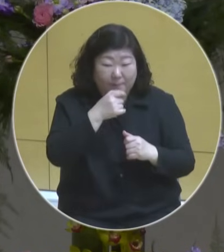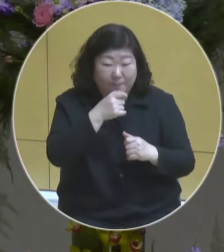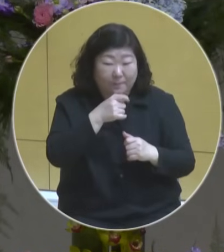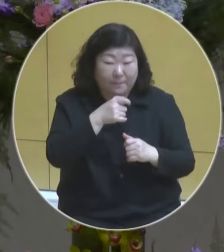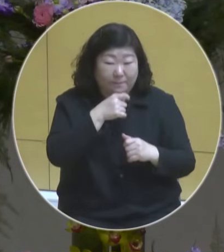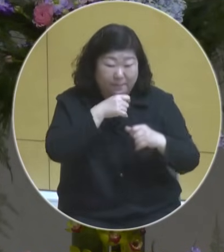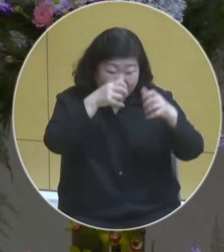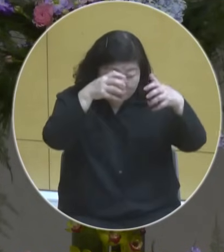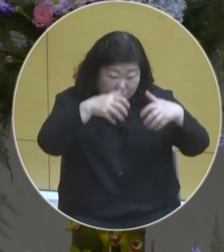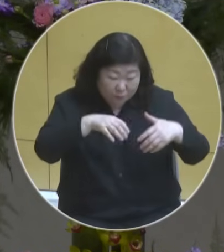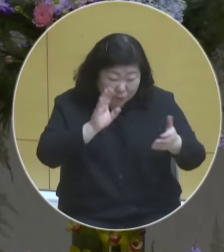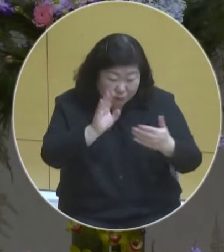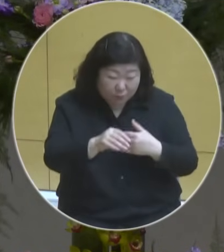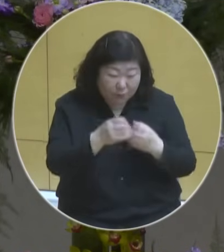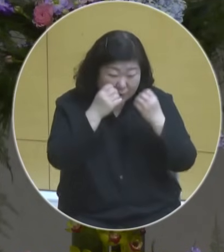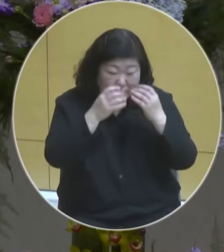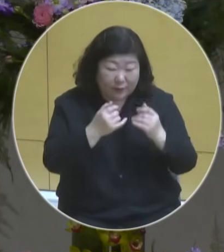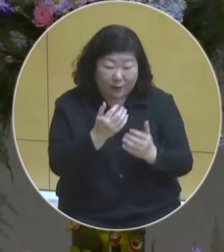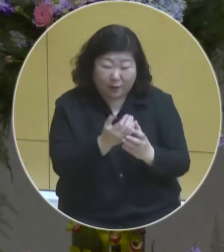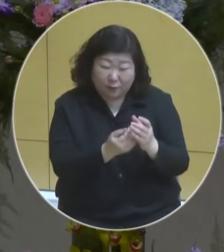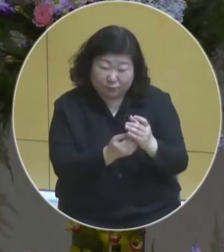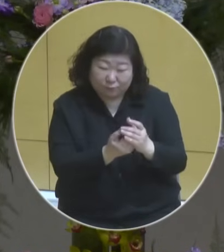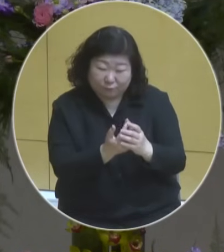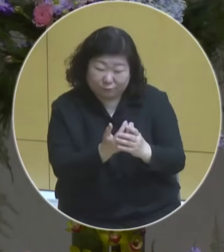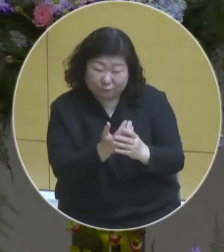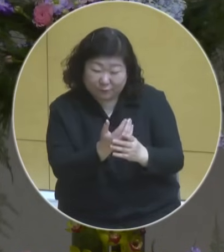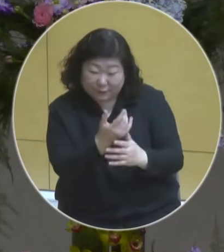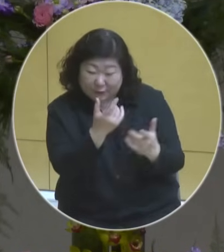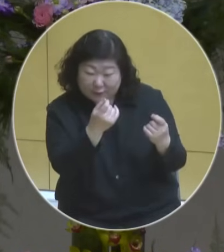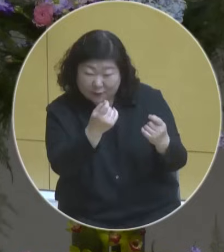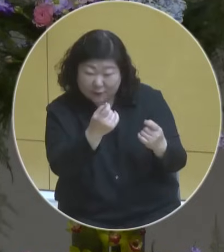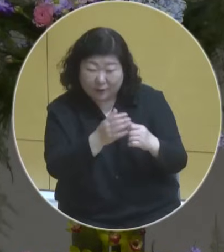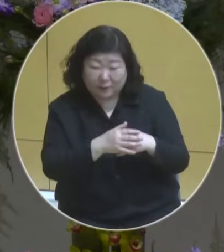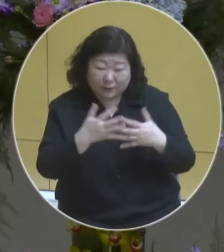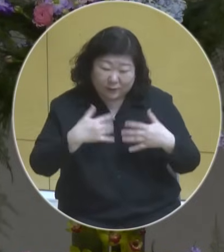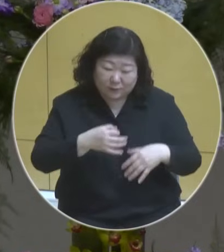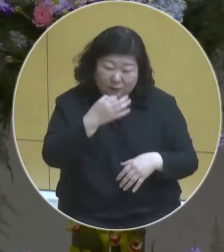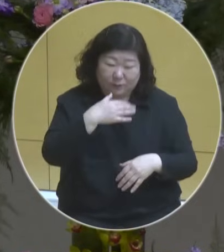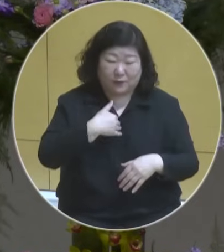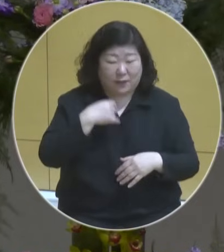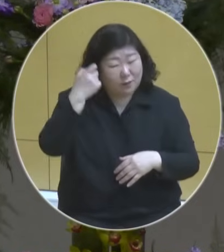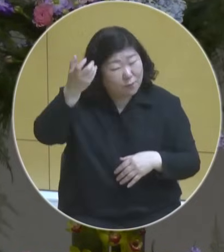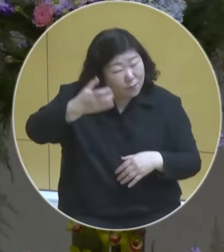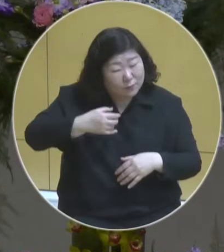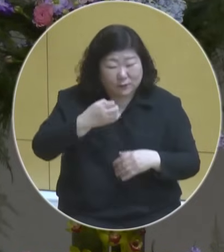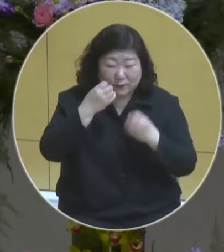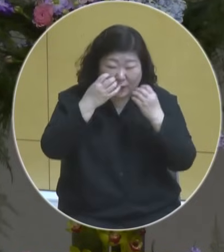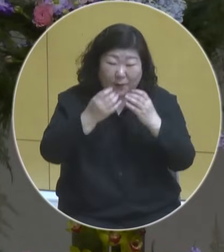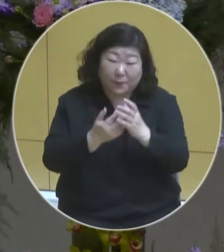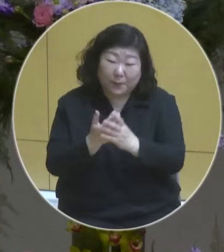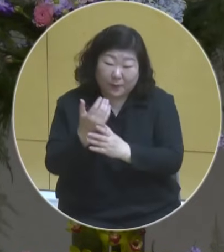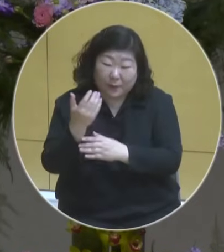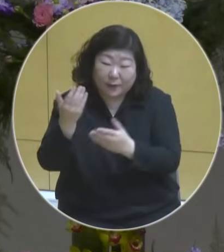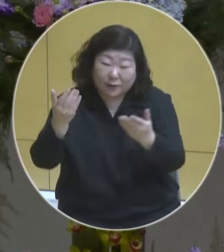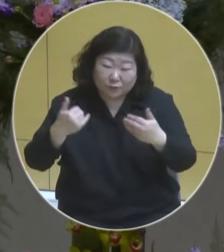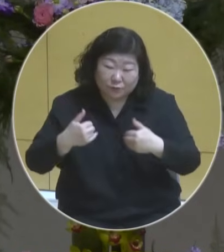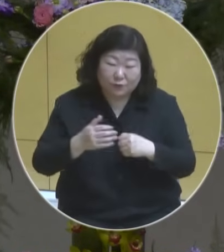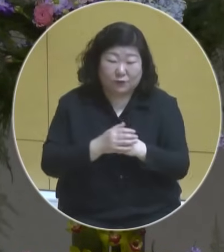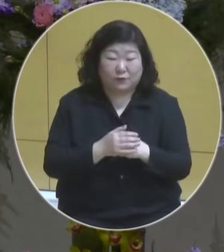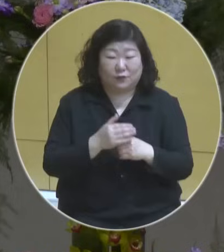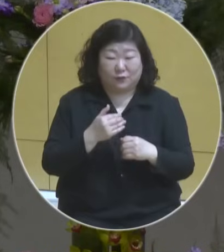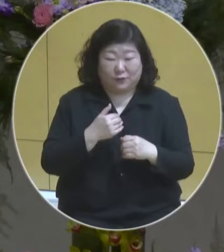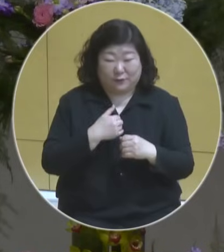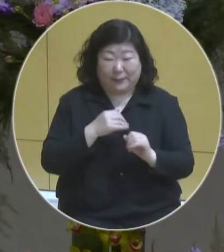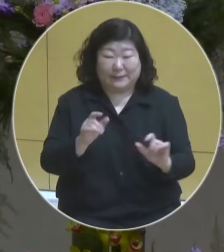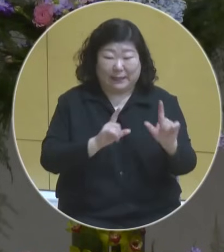돋아나는 것처럼 지치고 힘든 내 영혼을 새롭게 살려 주셨던 그 하나님의 역사하심이 내 인생 속에 있었다고 고백하는 그